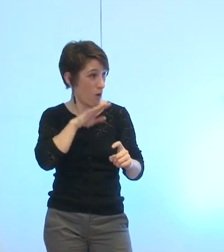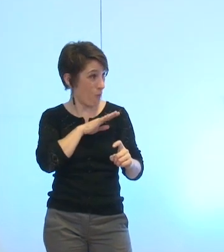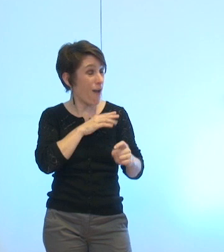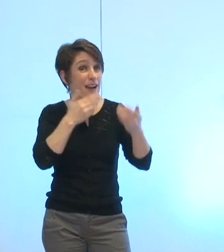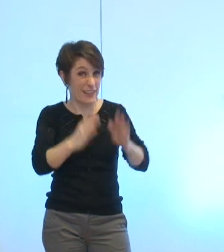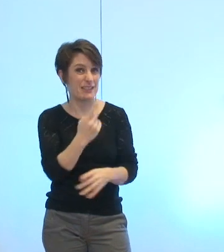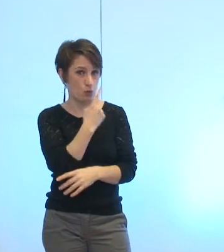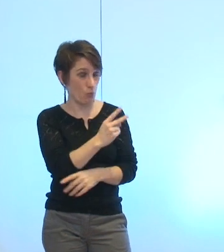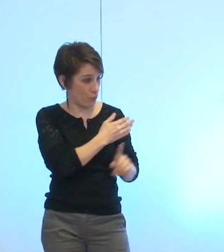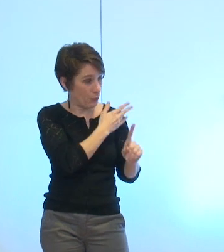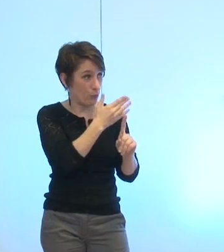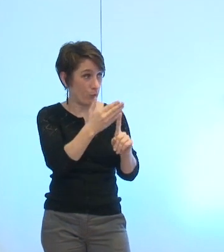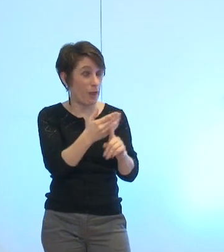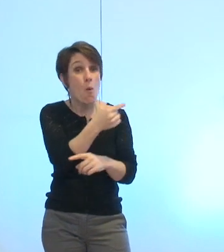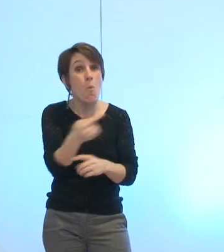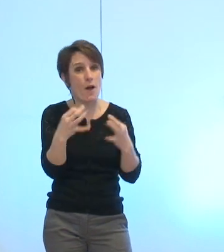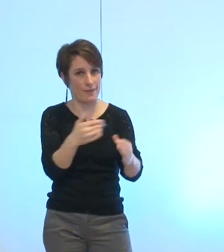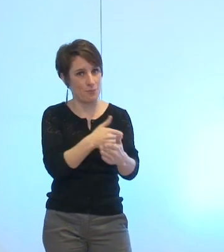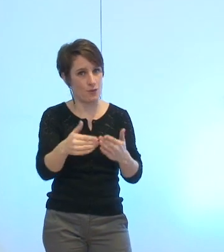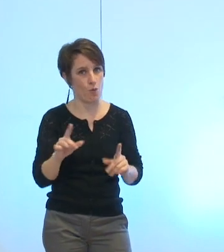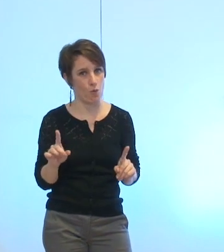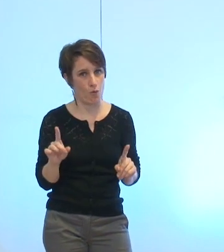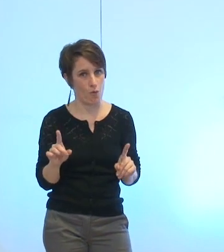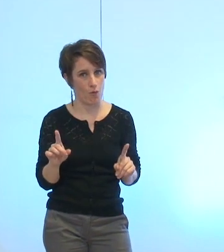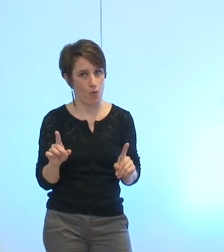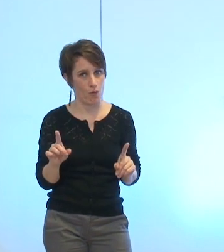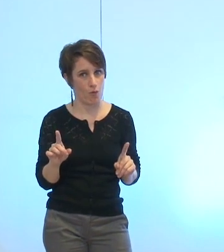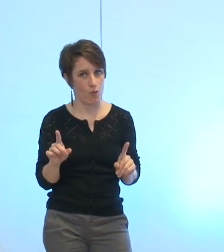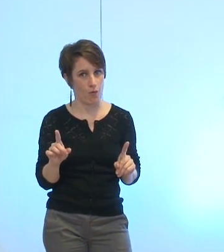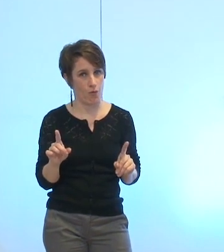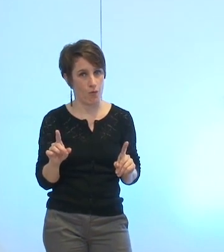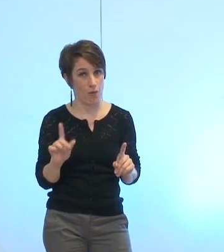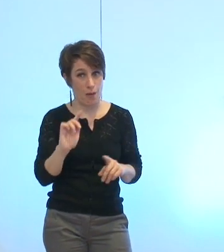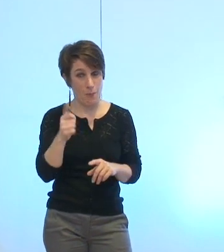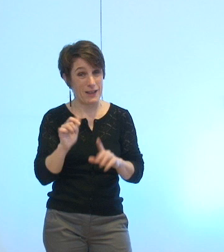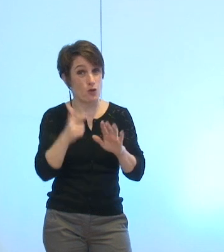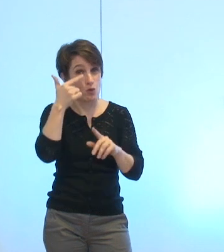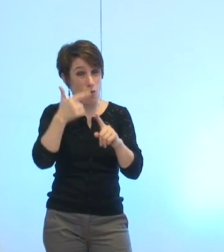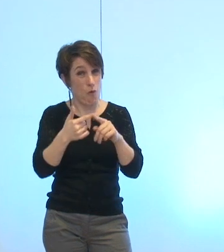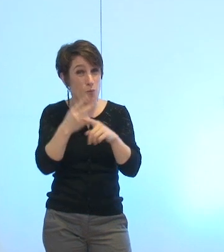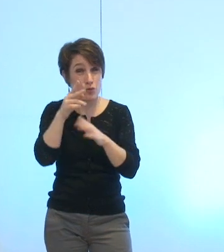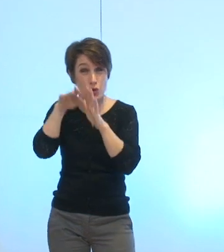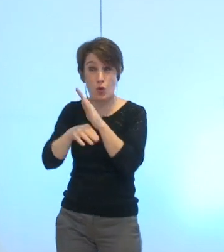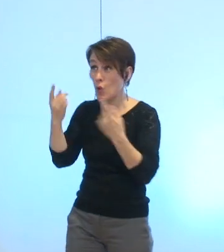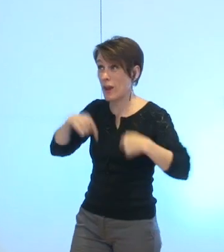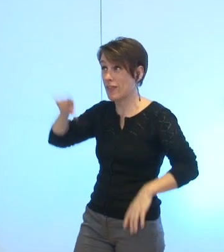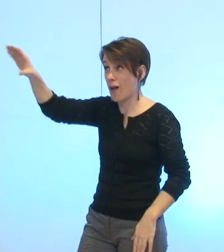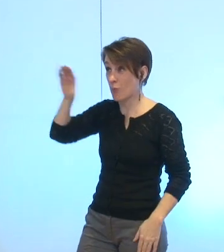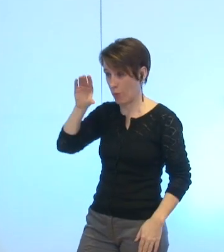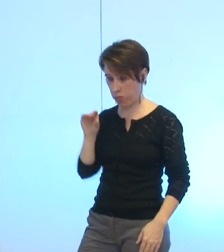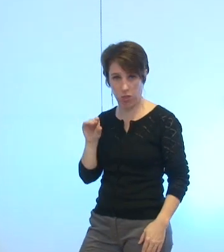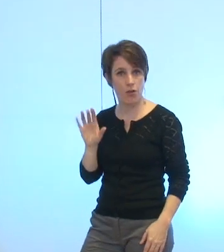avez pris 10 millions presque deux fois plus que la diminution des dotations de l'État tout de même